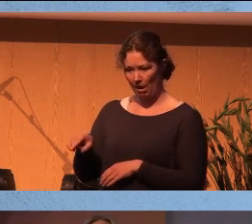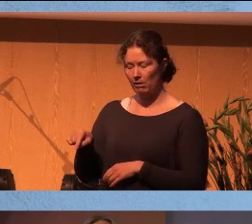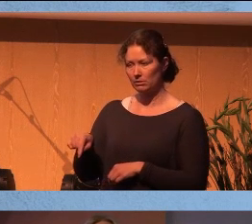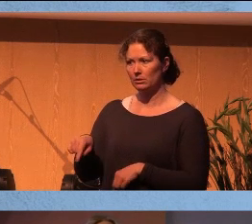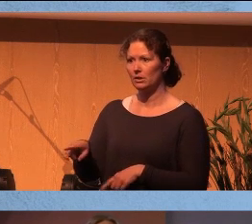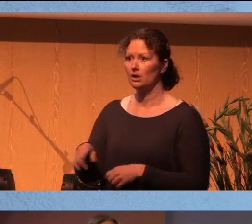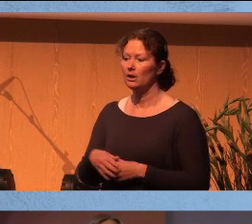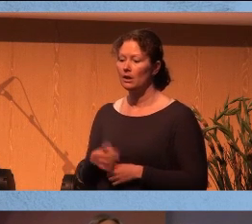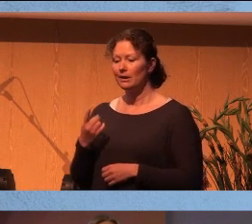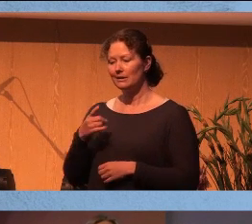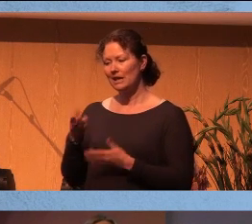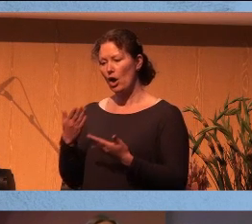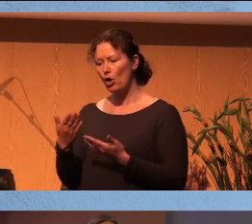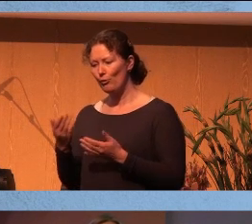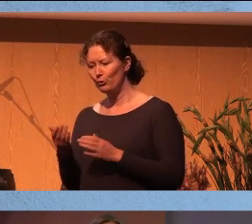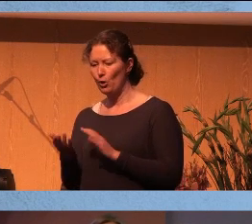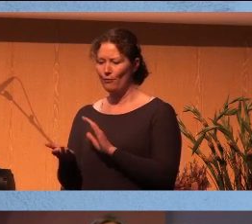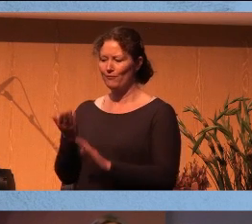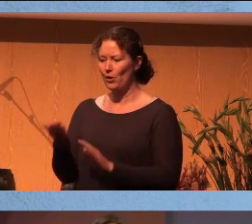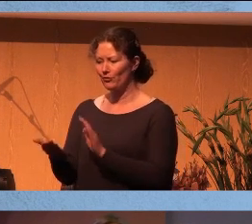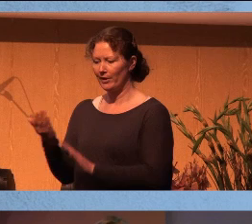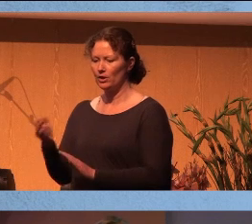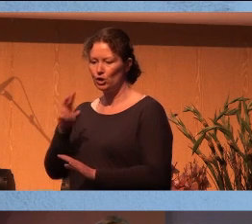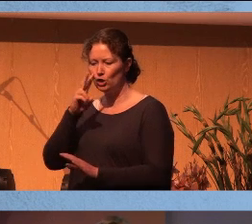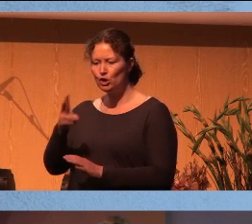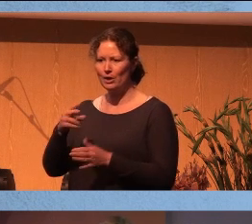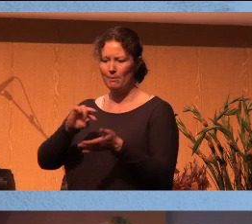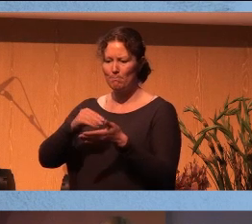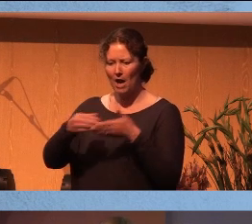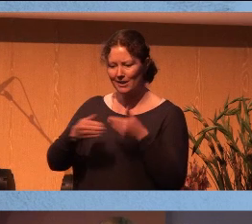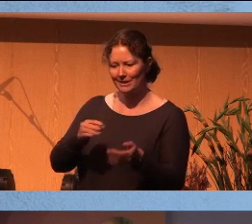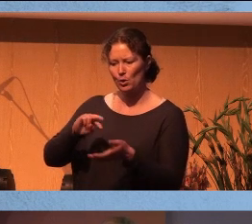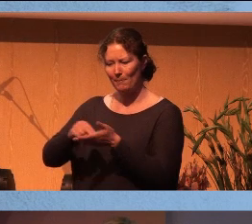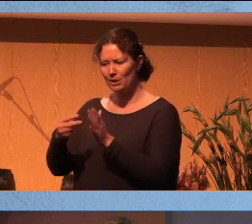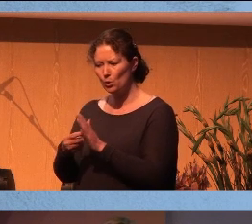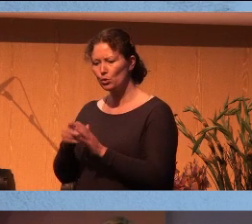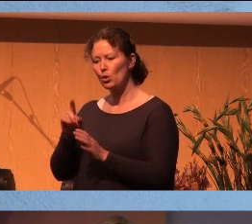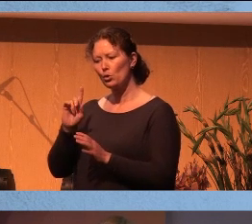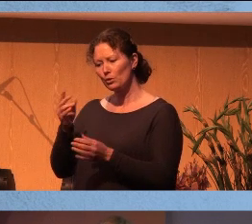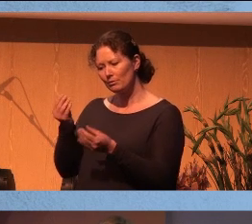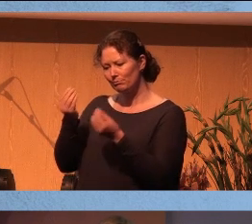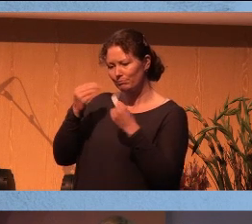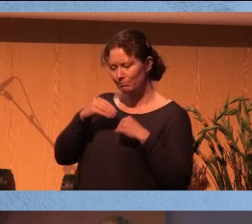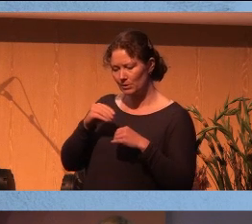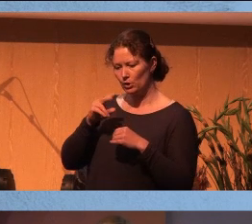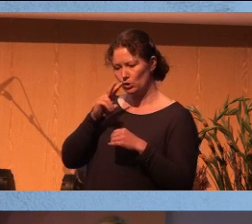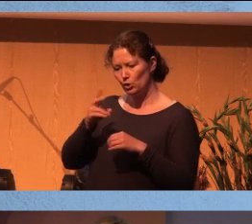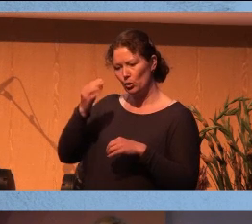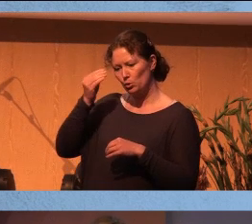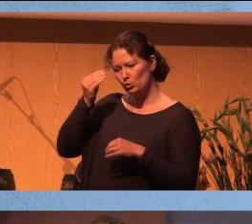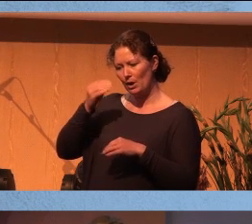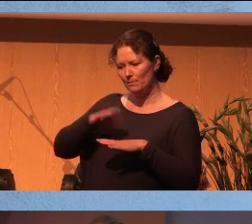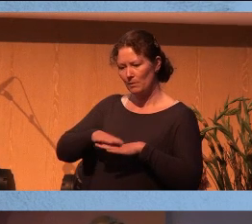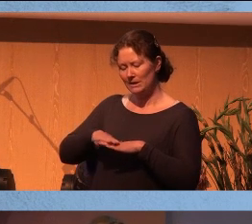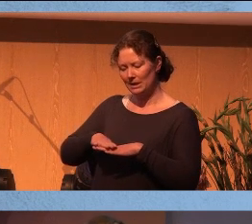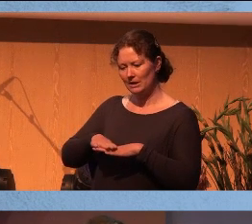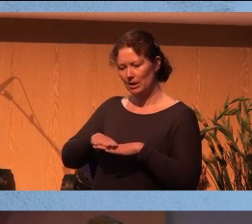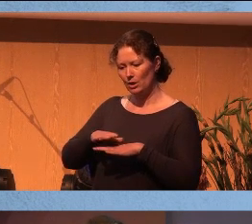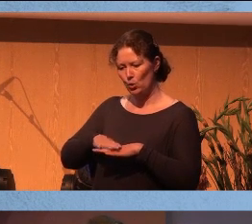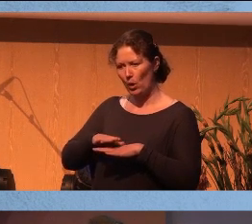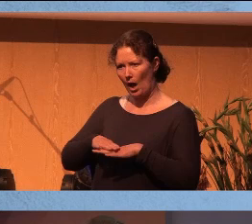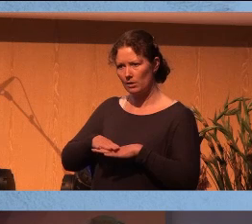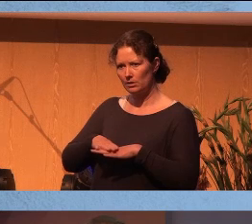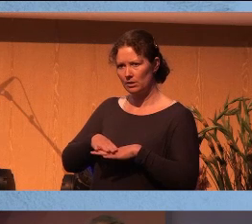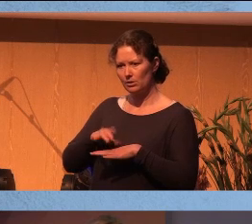ofte å fronte nye behandlinger og metoder, og det å kunne vite kunnskapsgrunnlaget som ligger til grunn for slike,